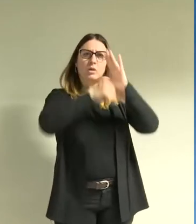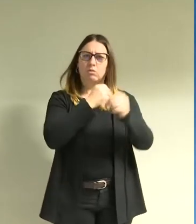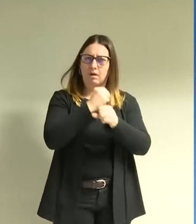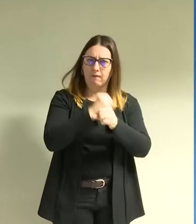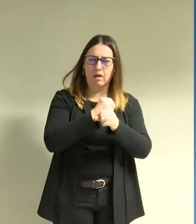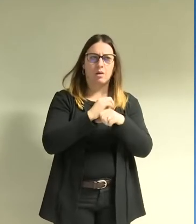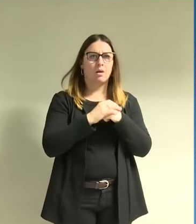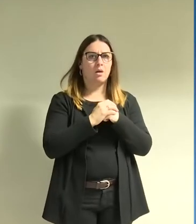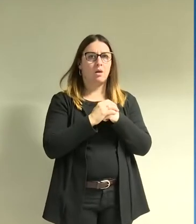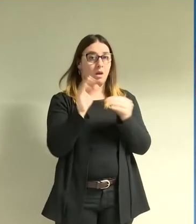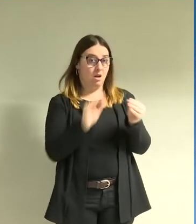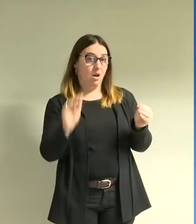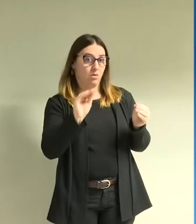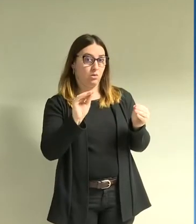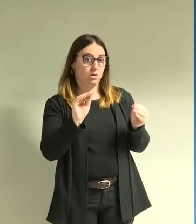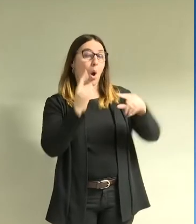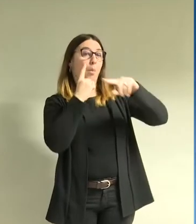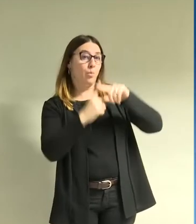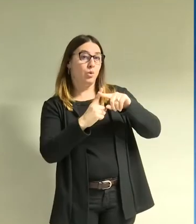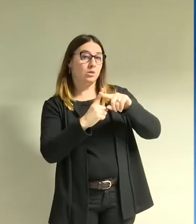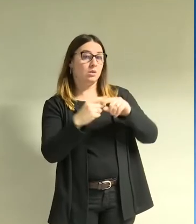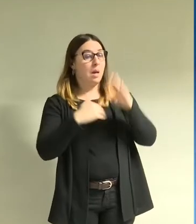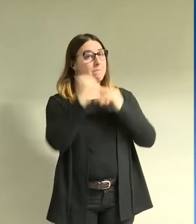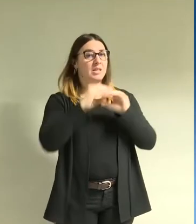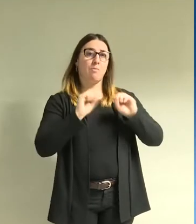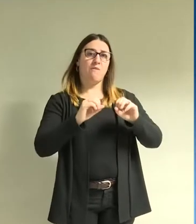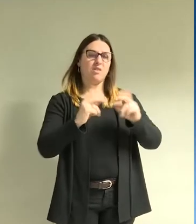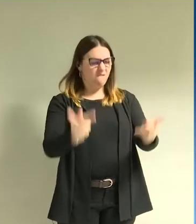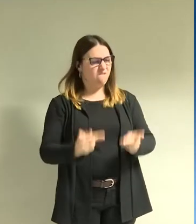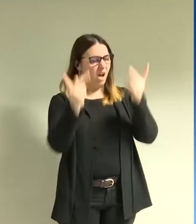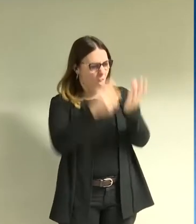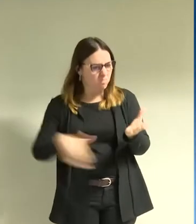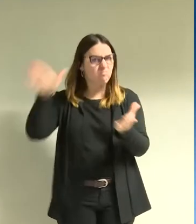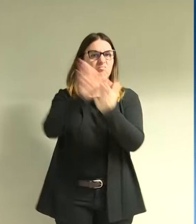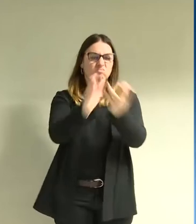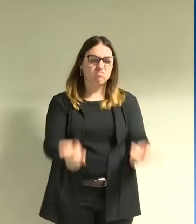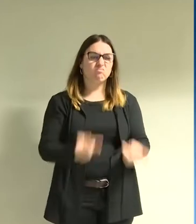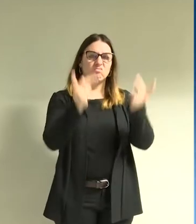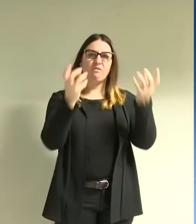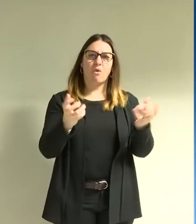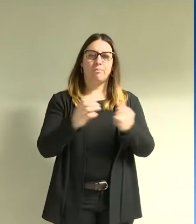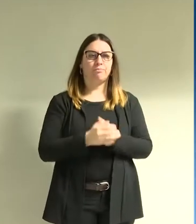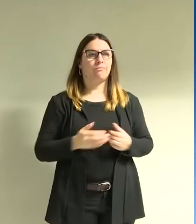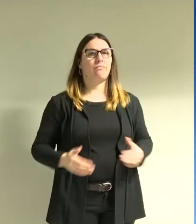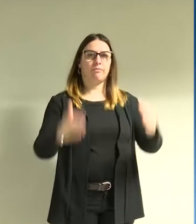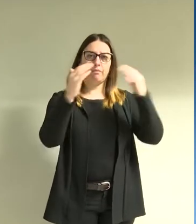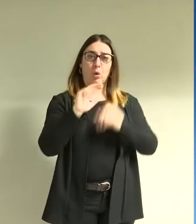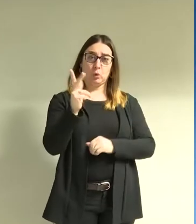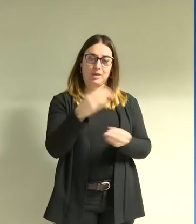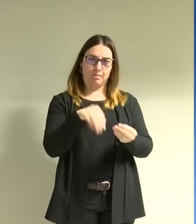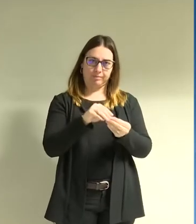et on ajoute et de revalorisation du métier d'enseignant troisième point un ajout